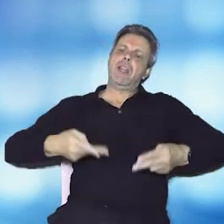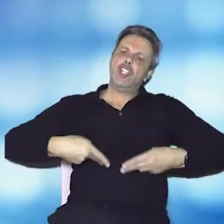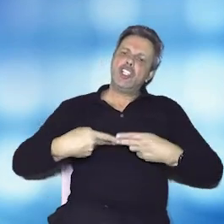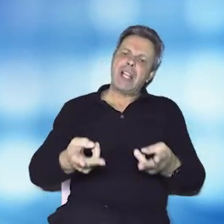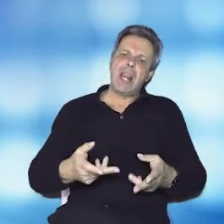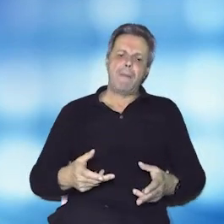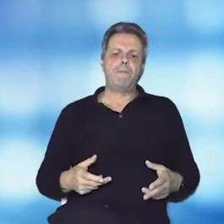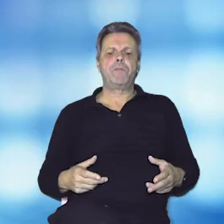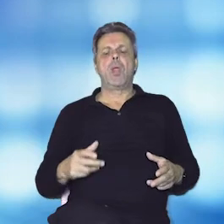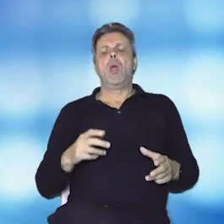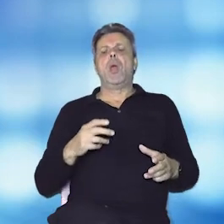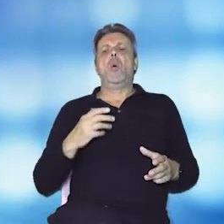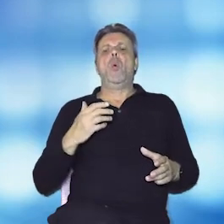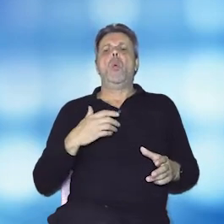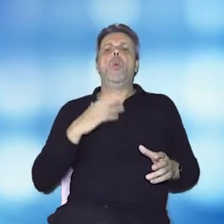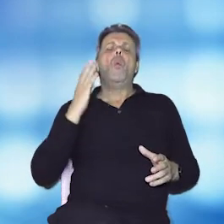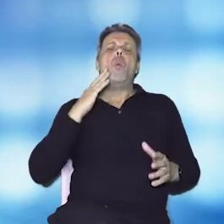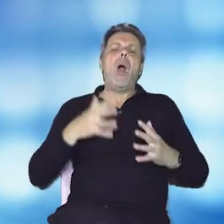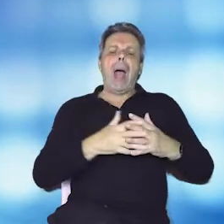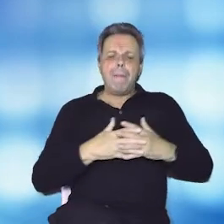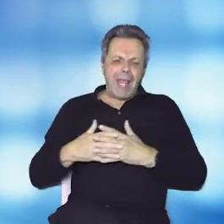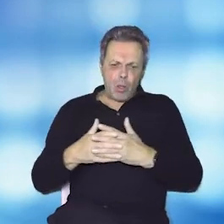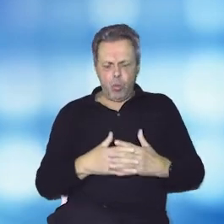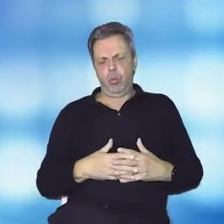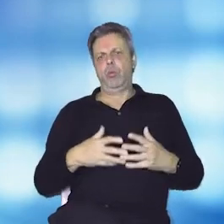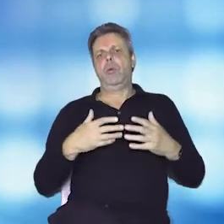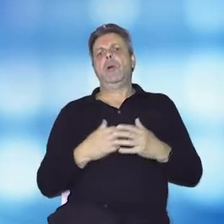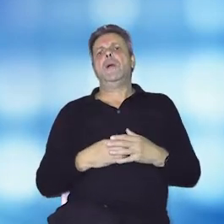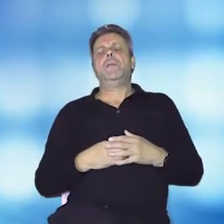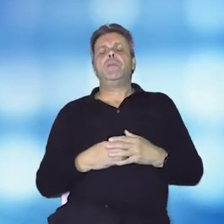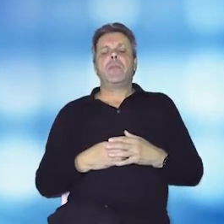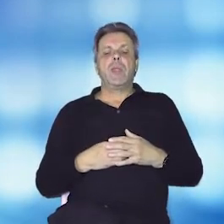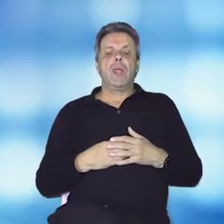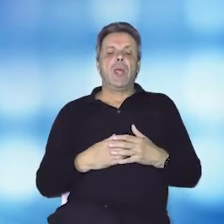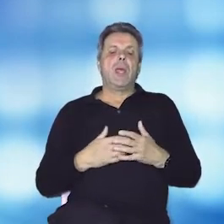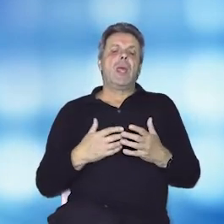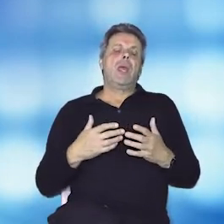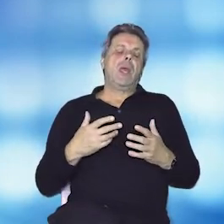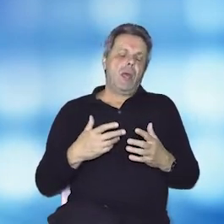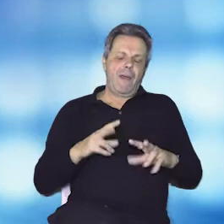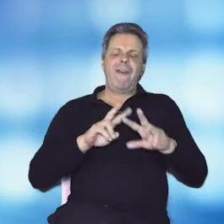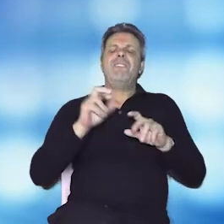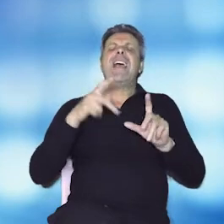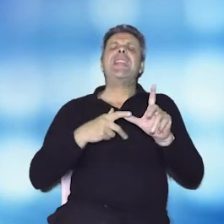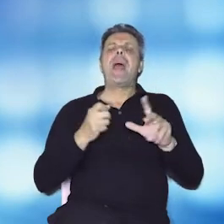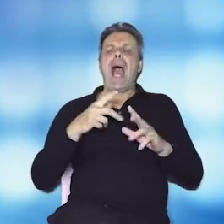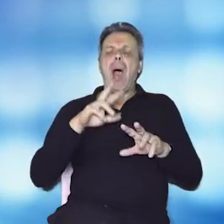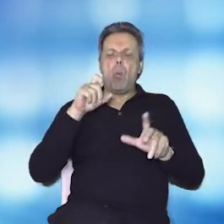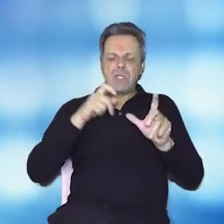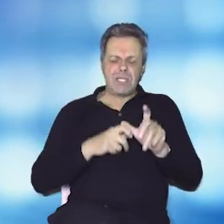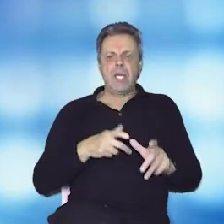u Sjedinjene Američke Države, u njihovu tvornicu Columbia, poduzeću Westinghouse, s kim imamo dugoročan ugovor koji nam